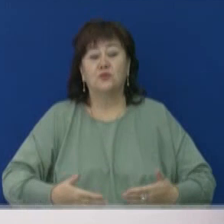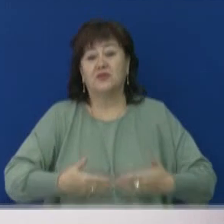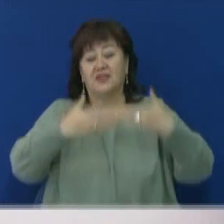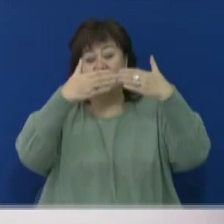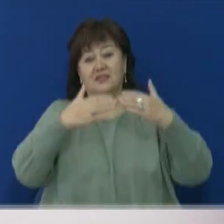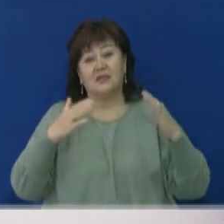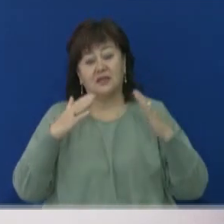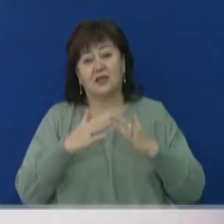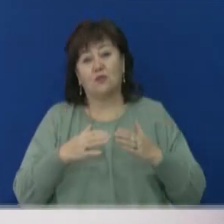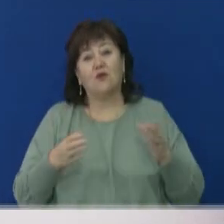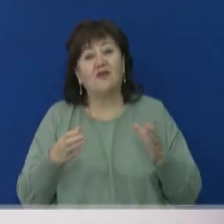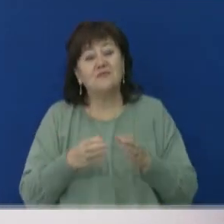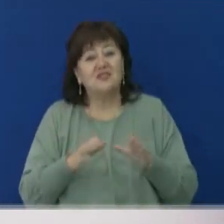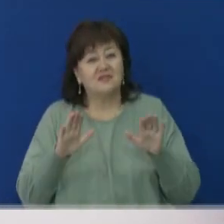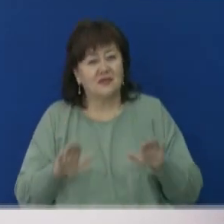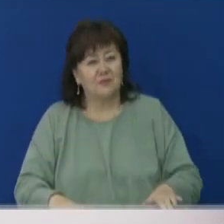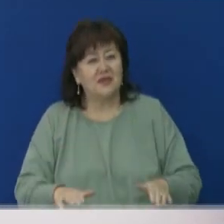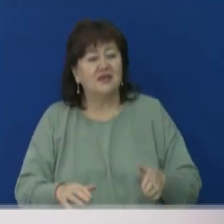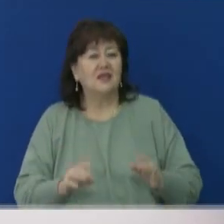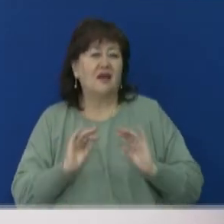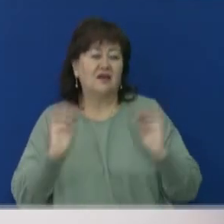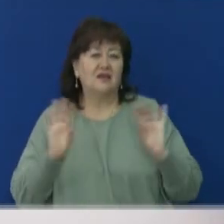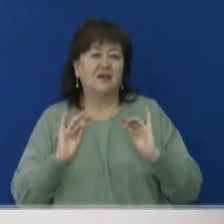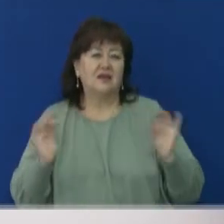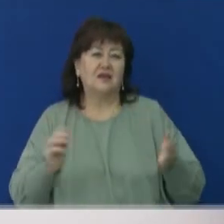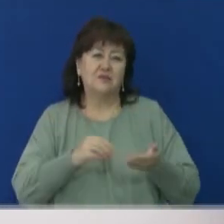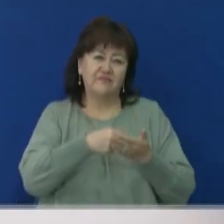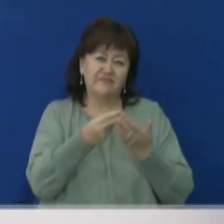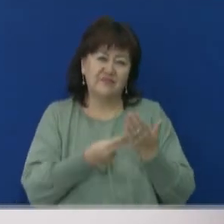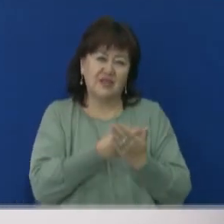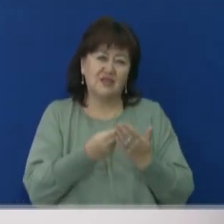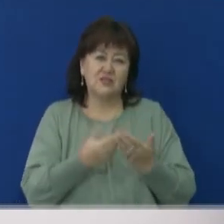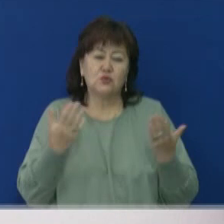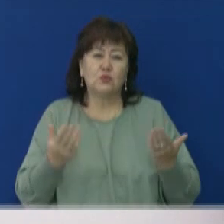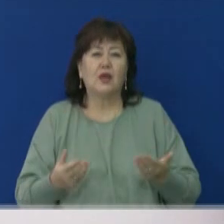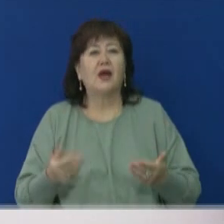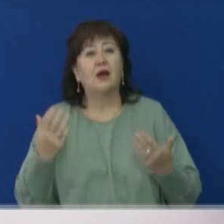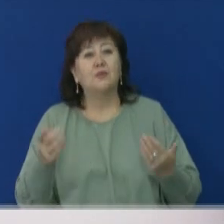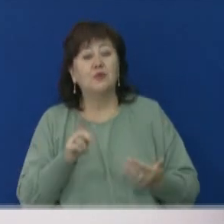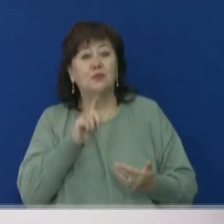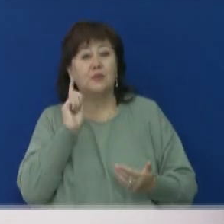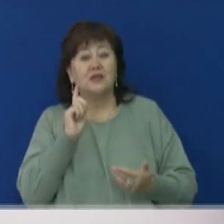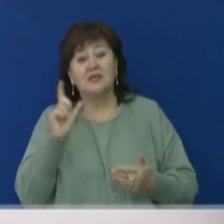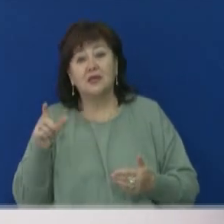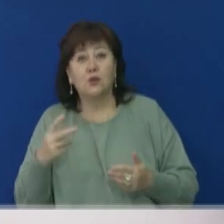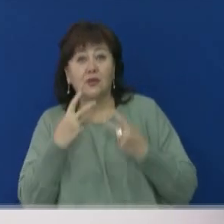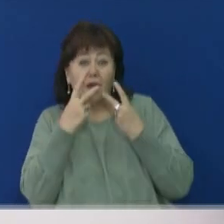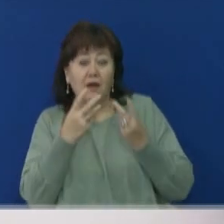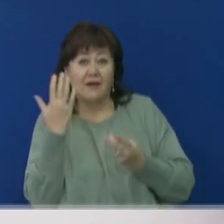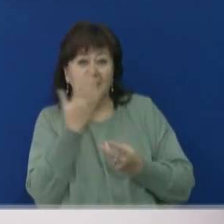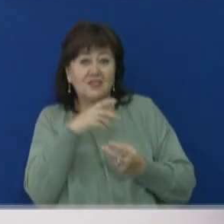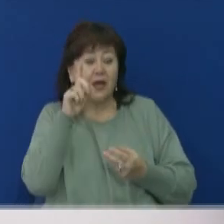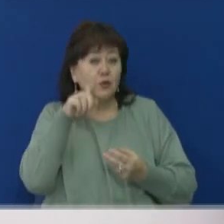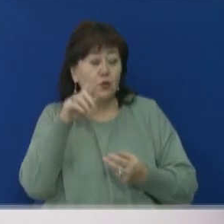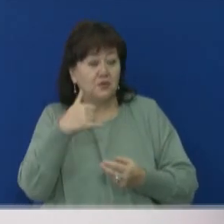және басқа да қоғамдық орындарда есірткі жарнамалайтын граффити салу арқылы жүзеге асырылады. Осыған байланысты облыстық полиция